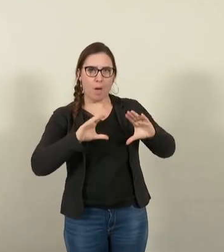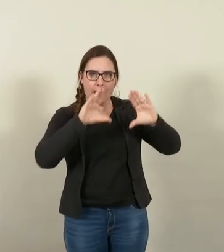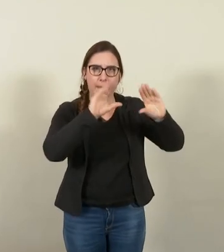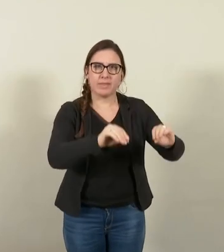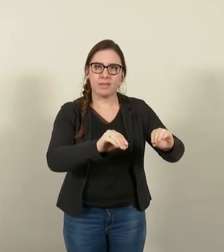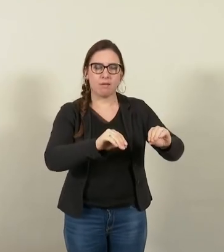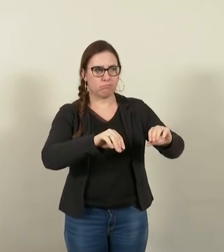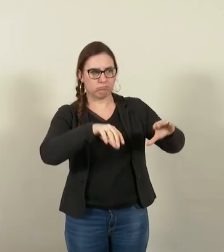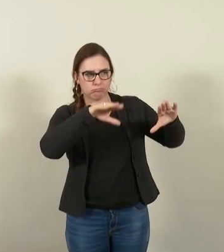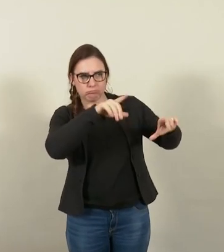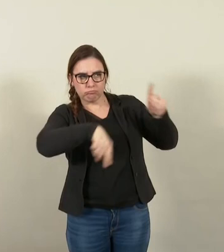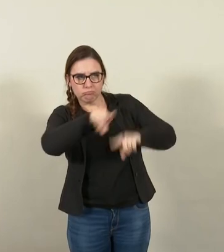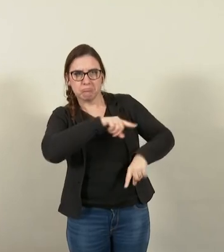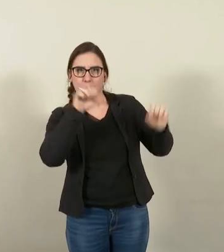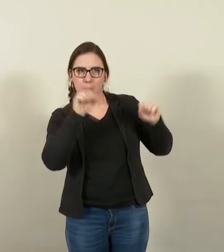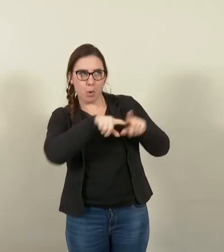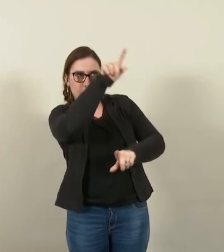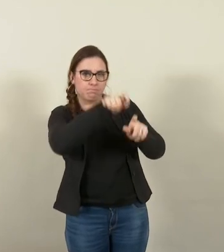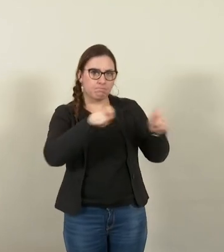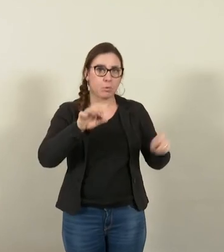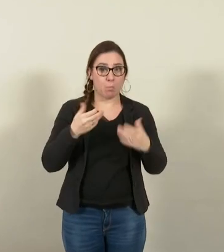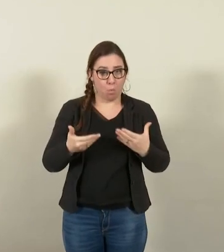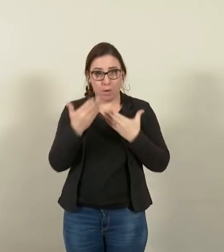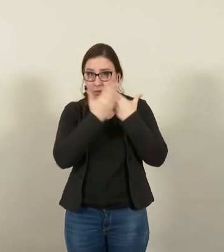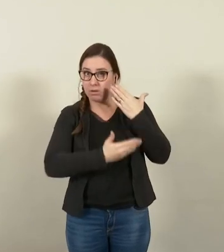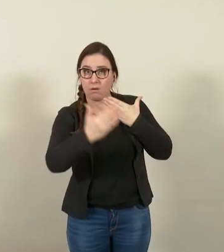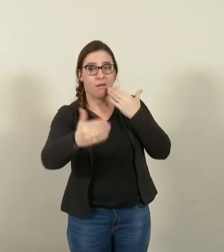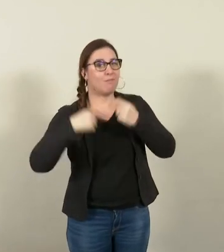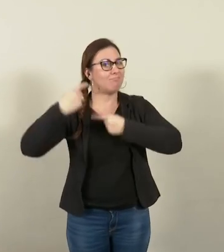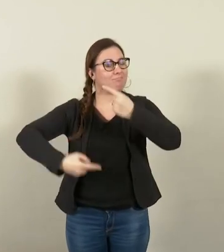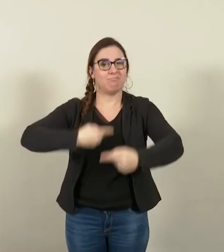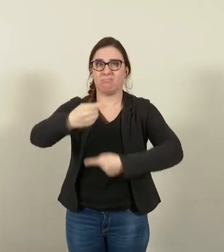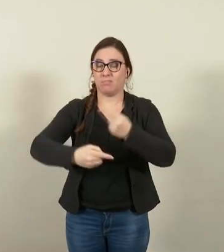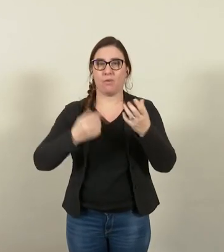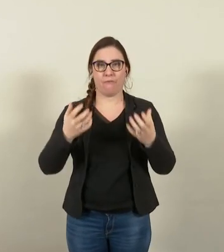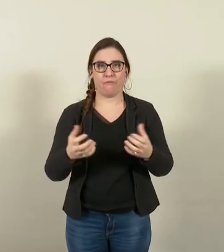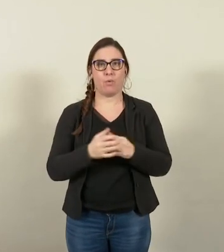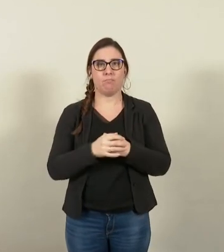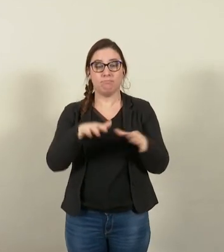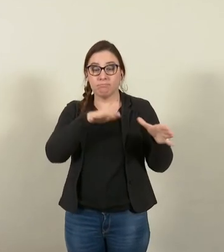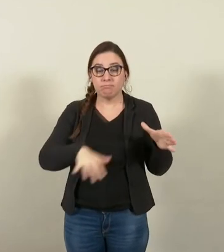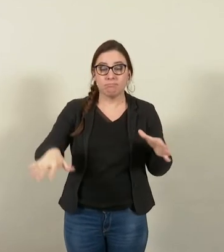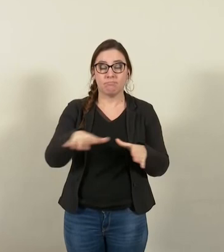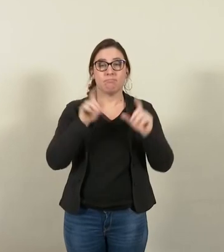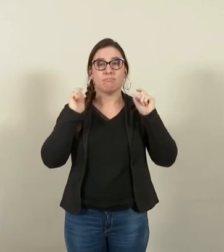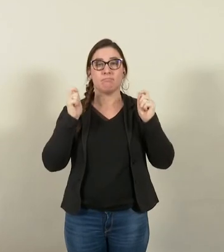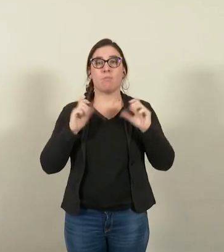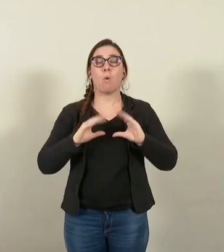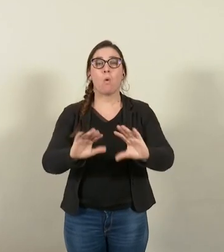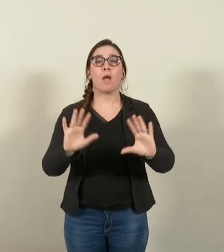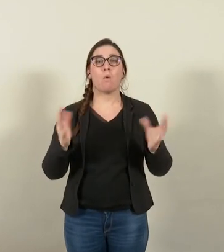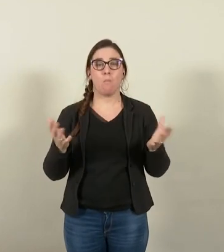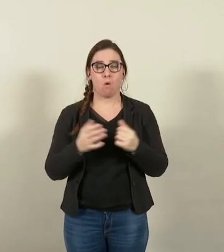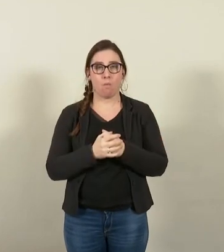habitantes aujourd'hui et pour les générations futures ici à l'abay cela se traduit par l'évolution